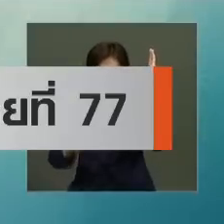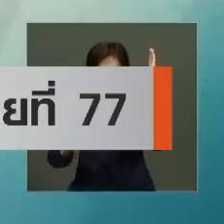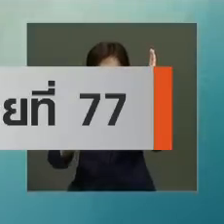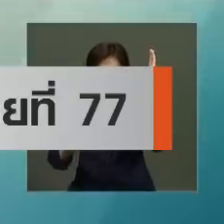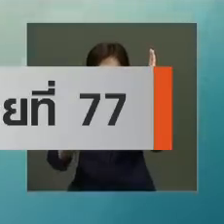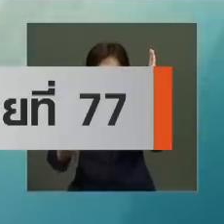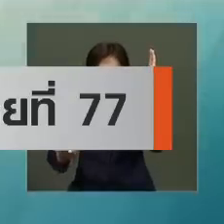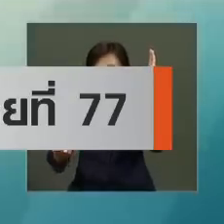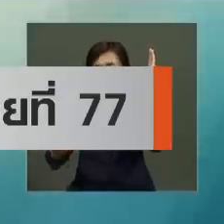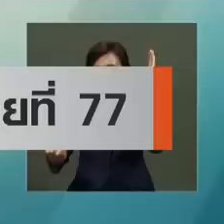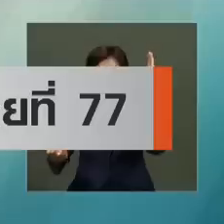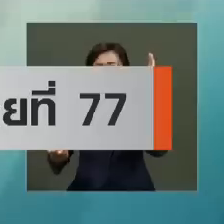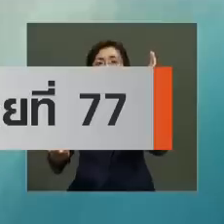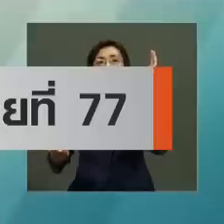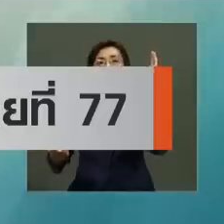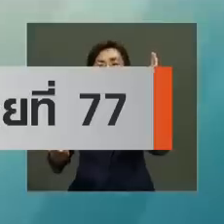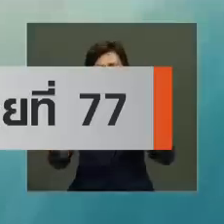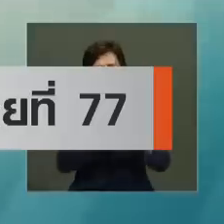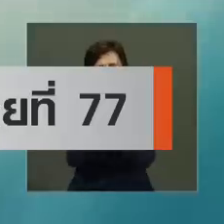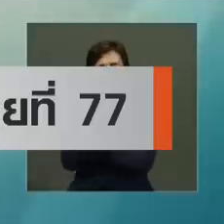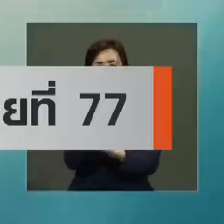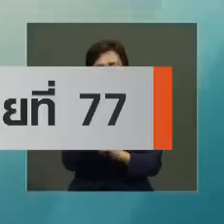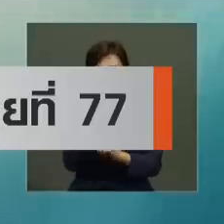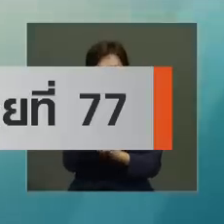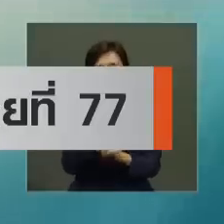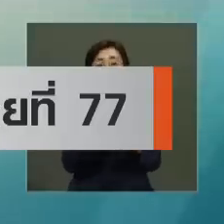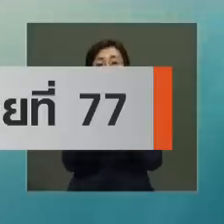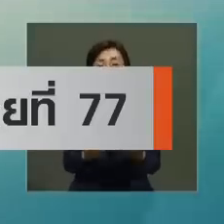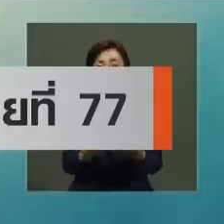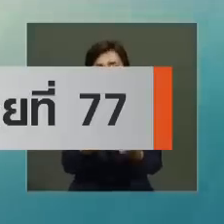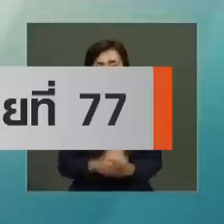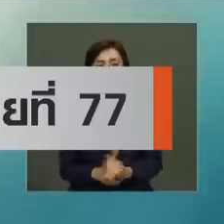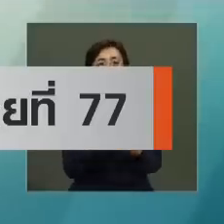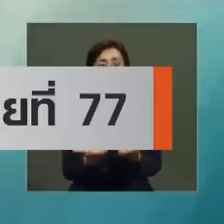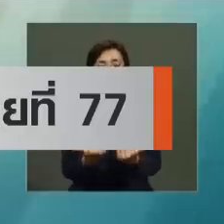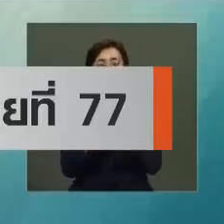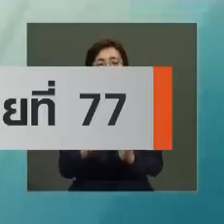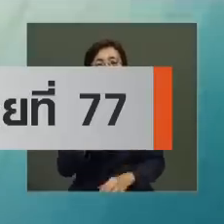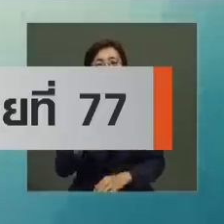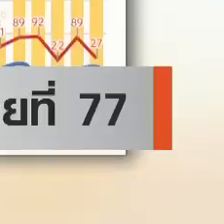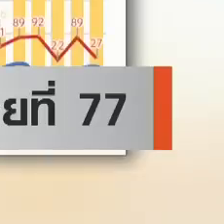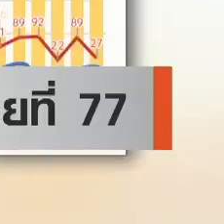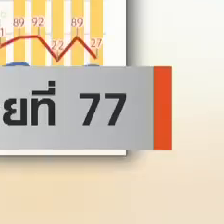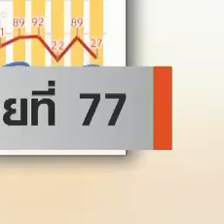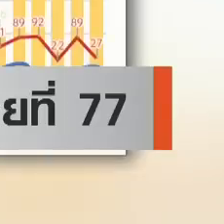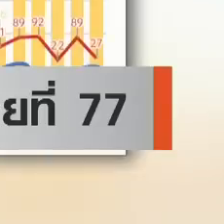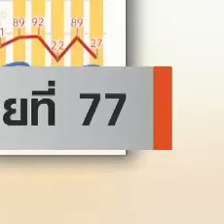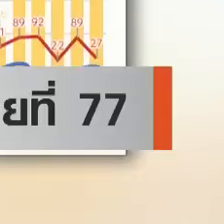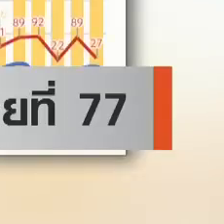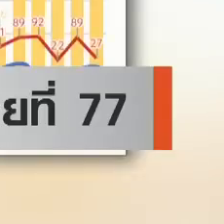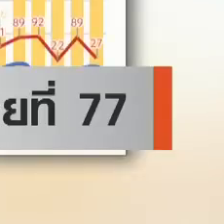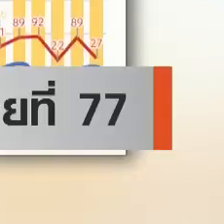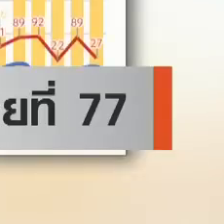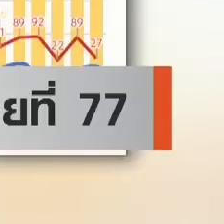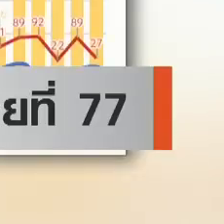ได้ว่าเราพบผู้ติดเชื้อจากการค้นหาเชิงรุกสูงขึ้นส่วนจะไปอยู่ที่จังหวัดสมุทรสาครและสูงขึ้นอีกระยะ